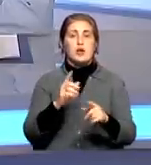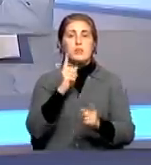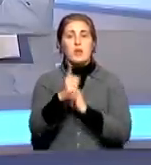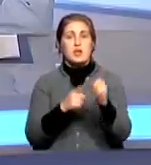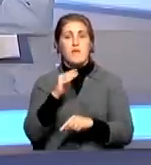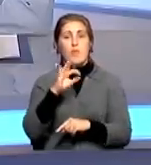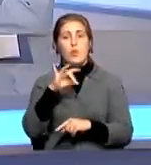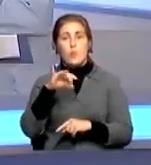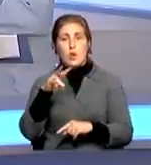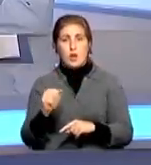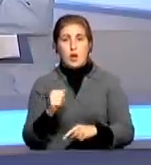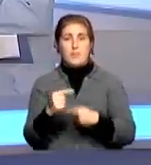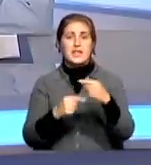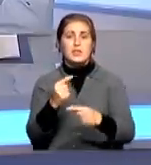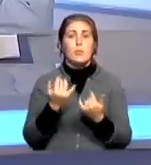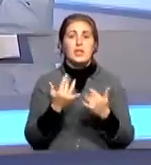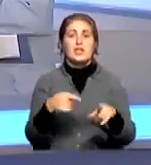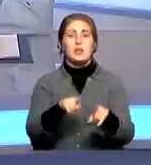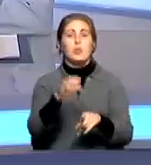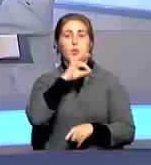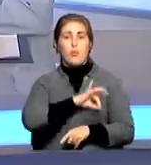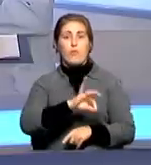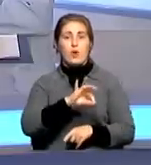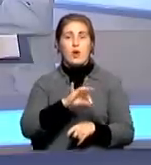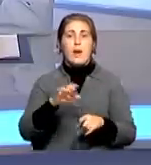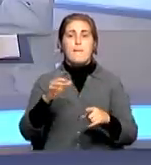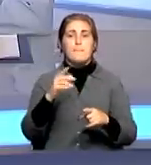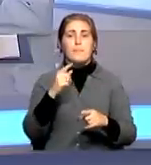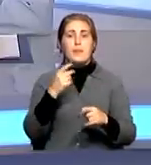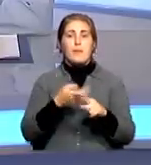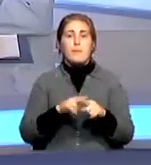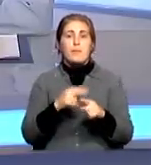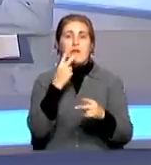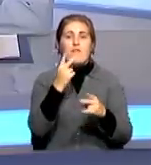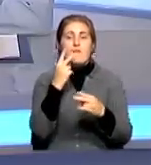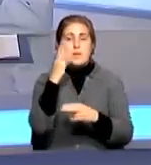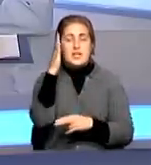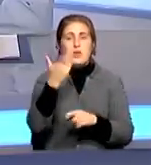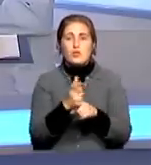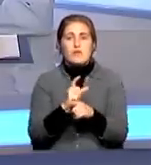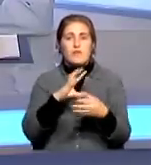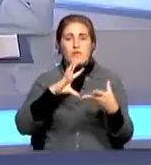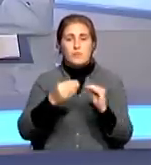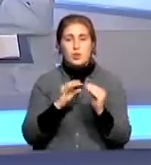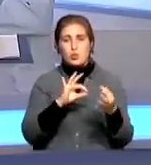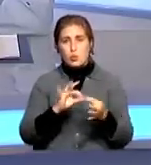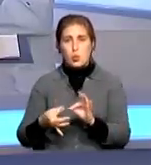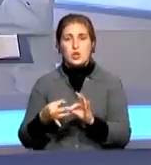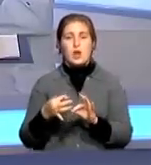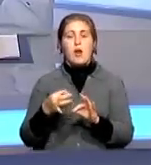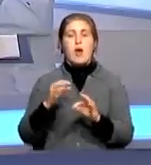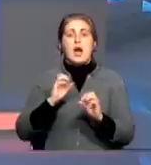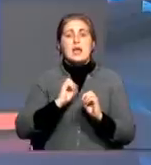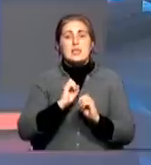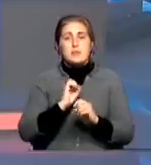последствия употребления такого рода веществ прогнозировать весьма сложно. Ну вот сбыт, в частности, в